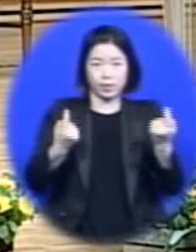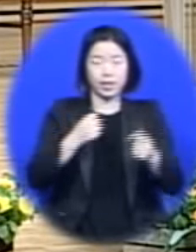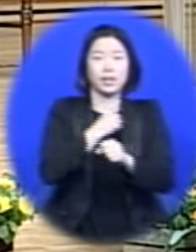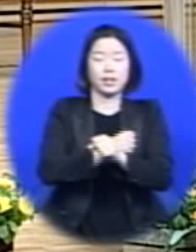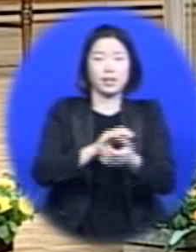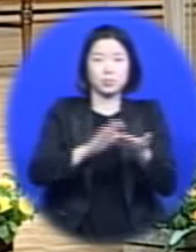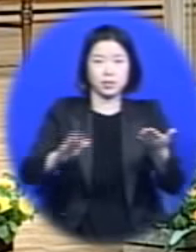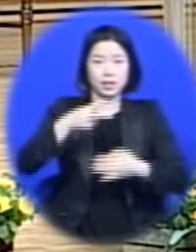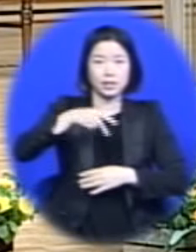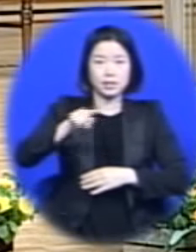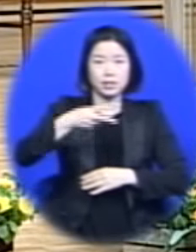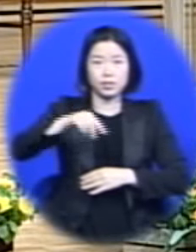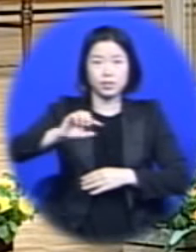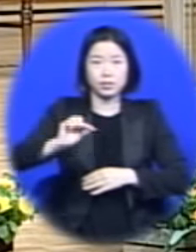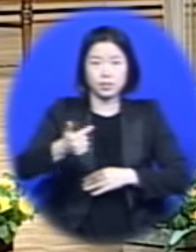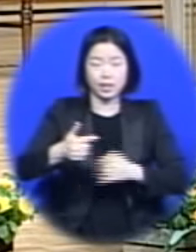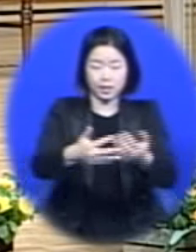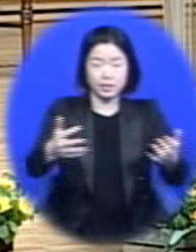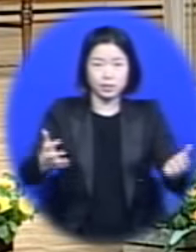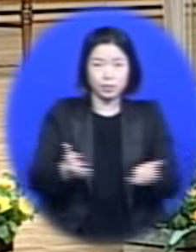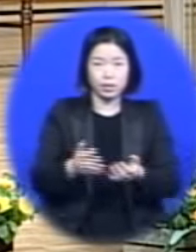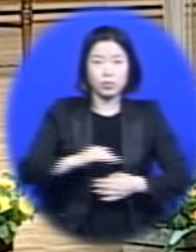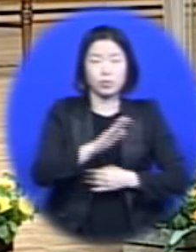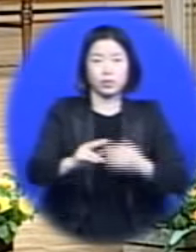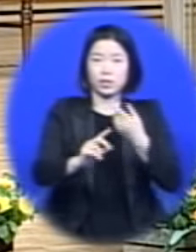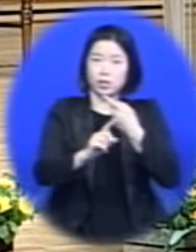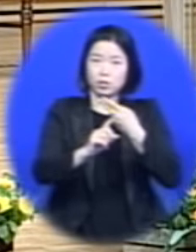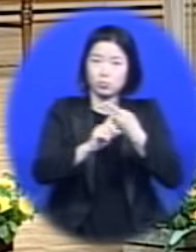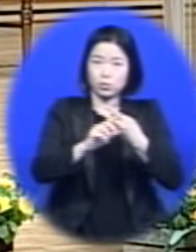일대에 우리 교회 중고등부 아이들이